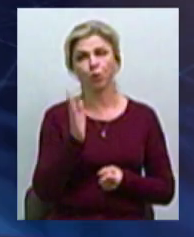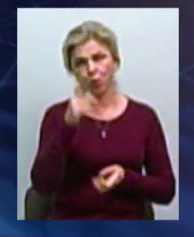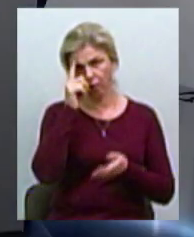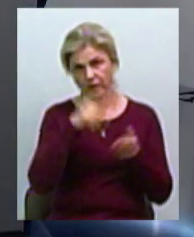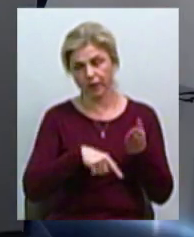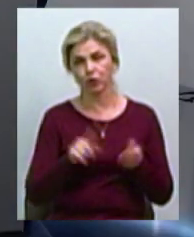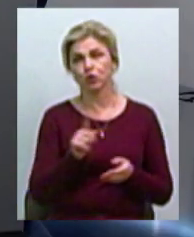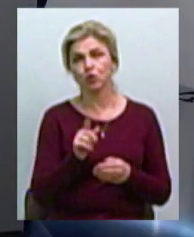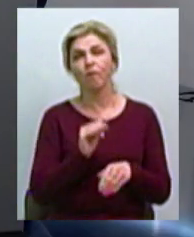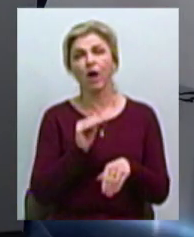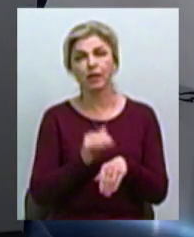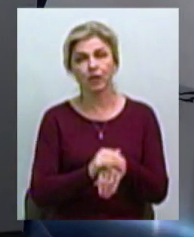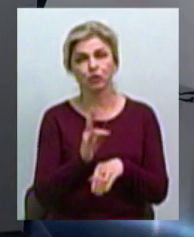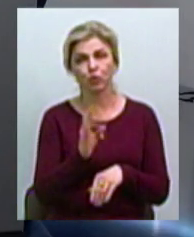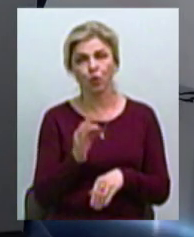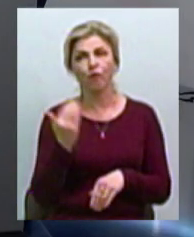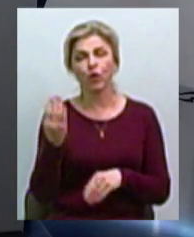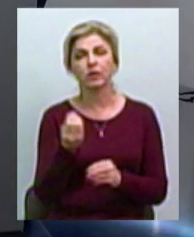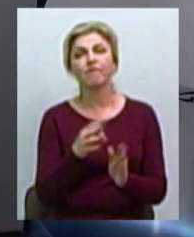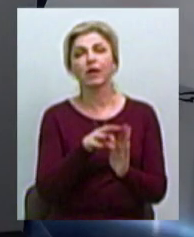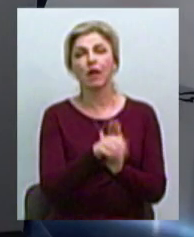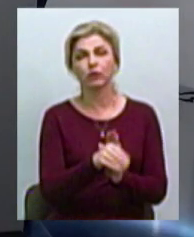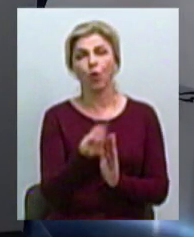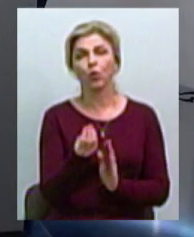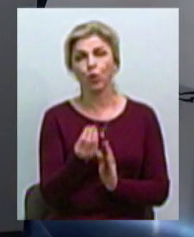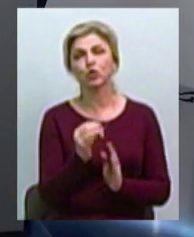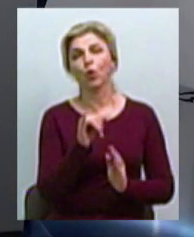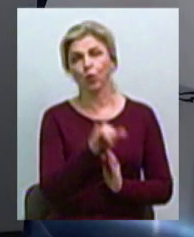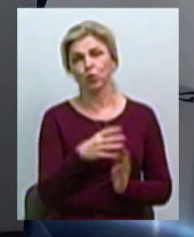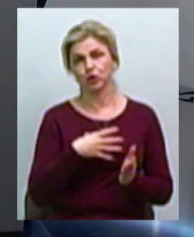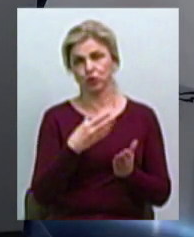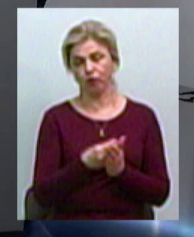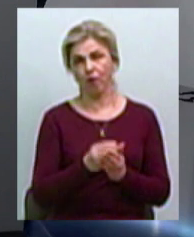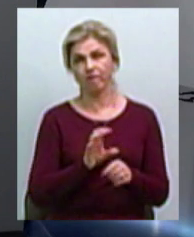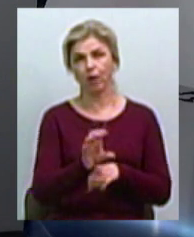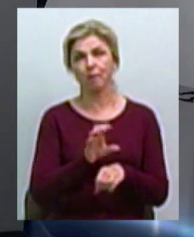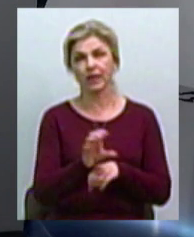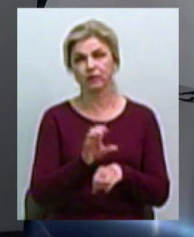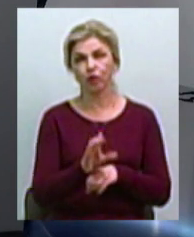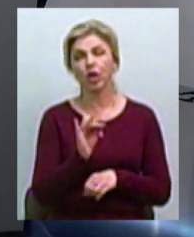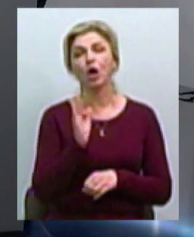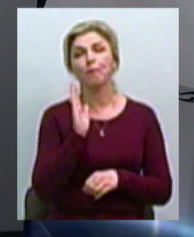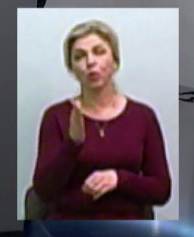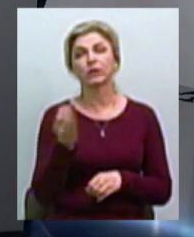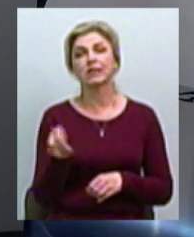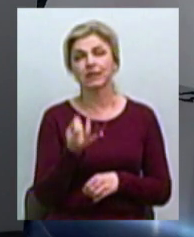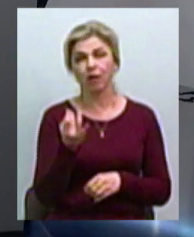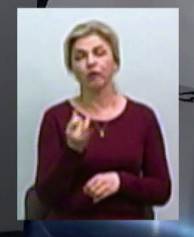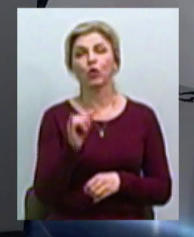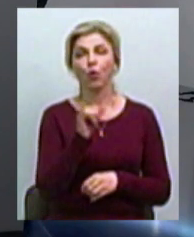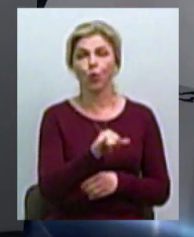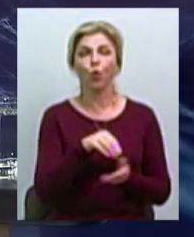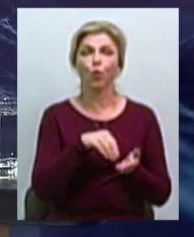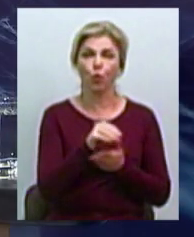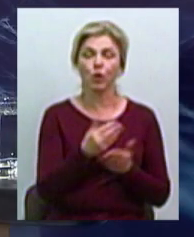у тому, що фактично вони вкладають гроші у своє виробництво. І буде зацікавленість у купівлі